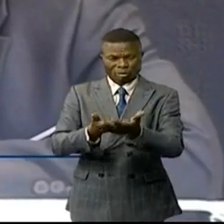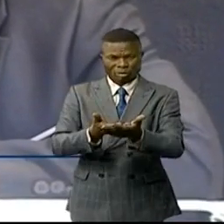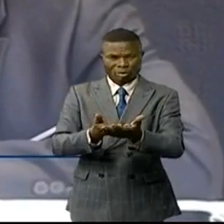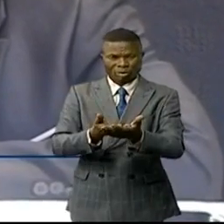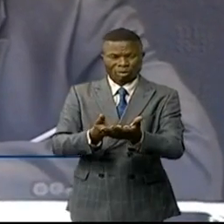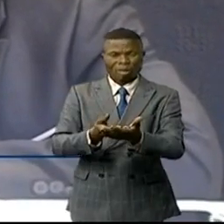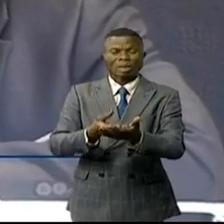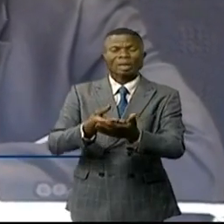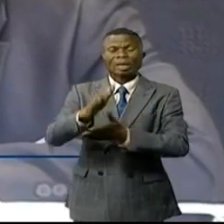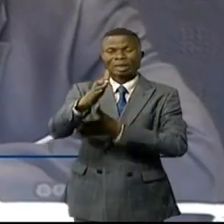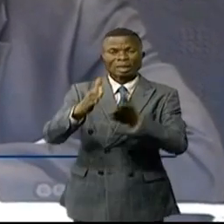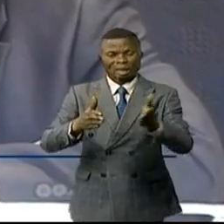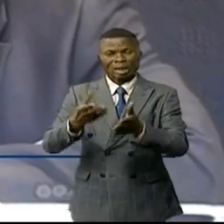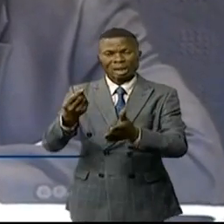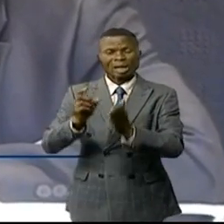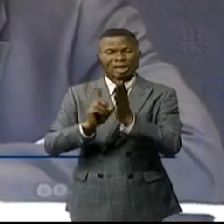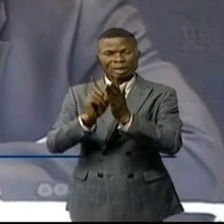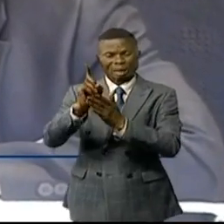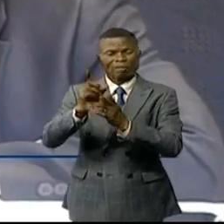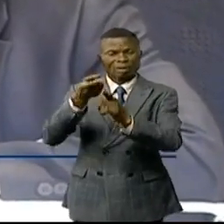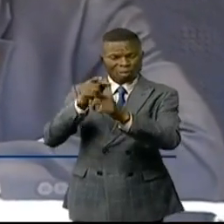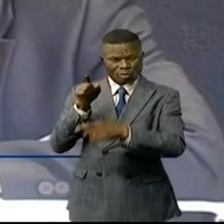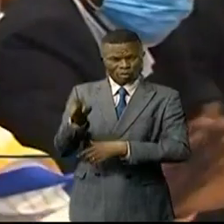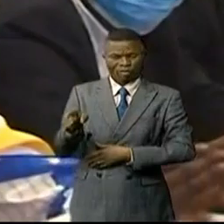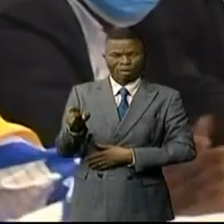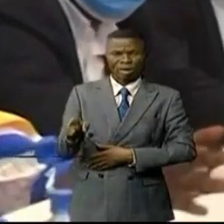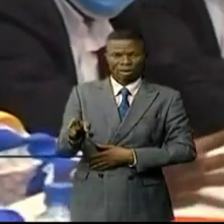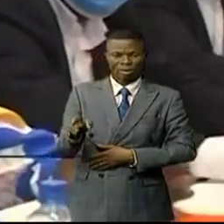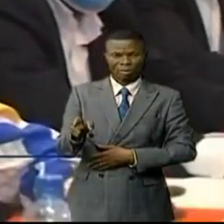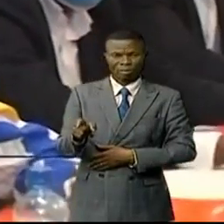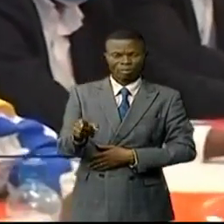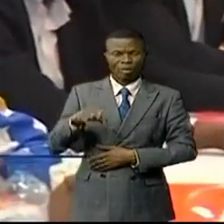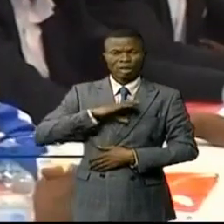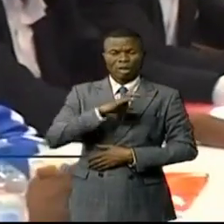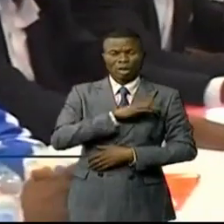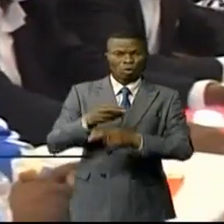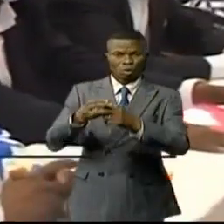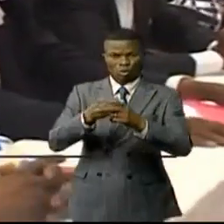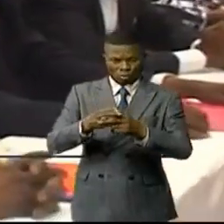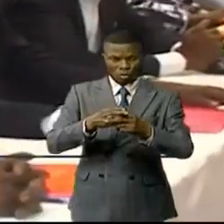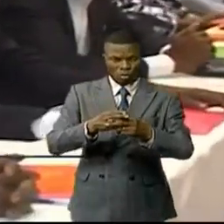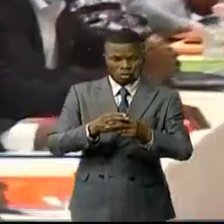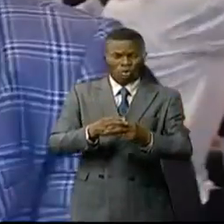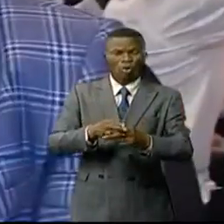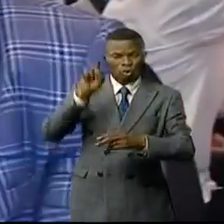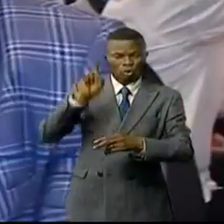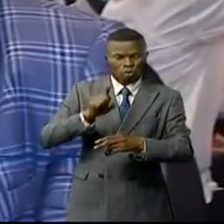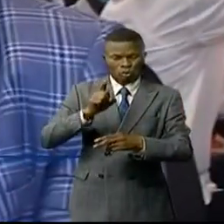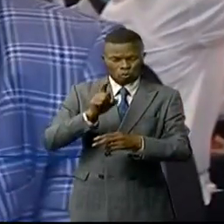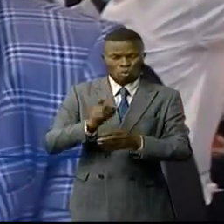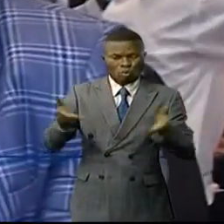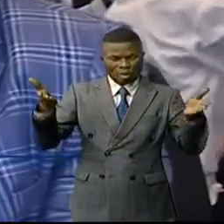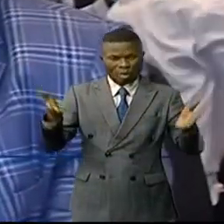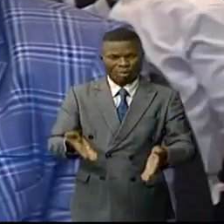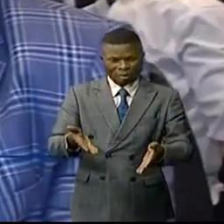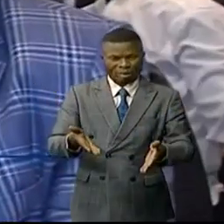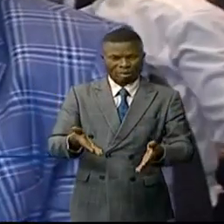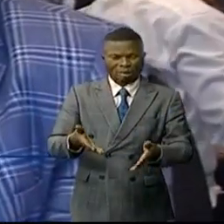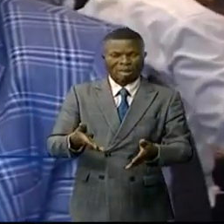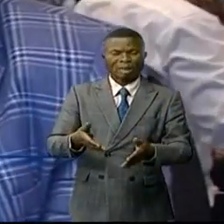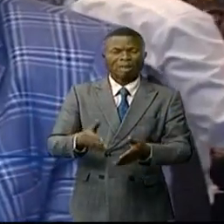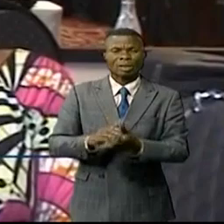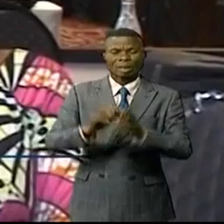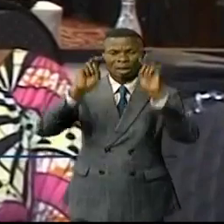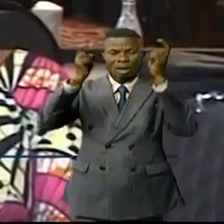doit partir le développement de nos entités. Un comité de suivi devra systématiser le processus. La ville